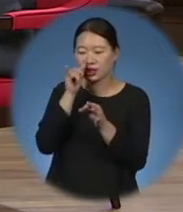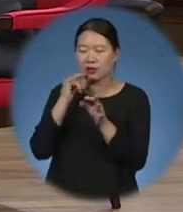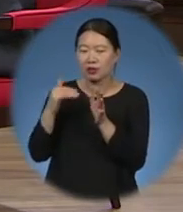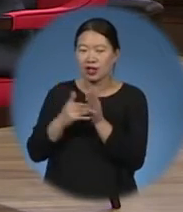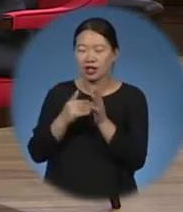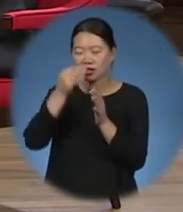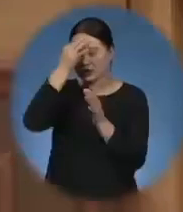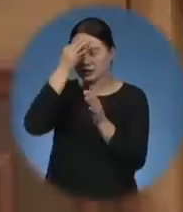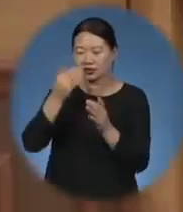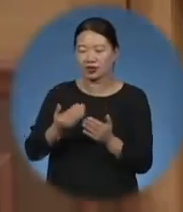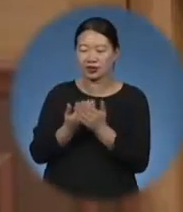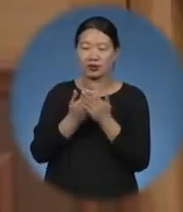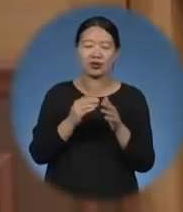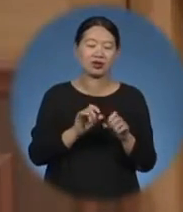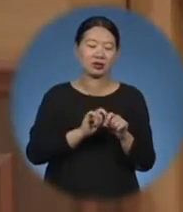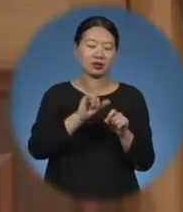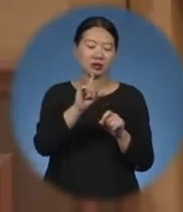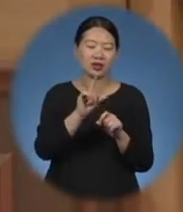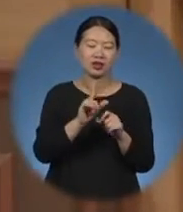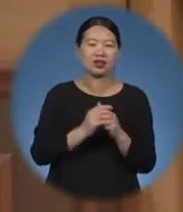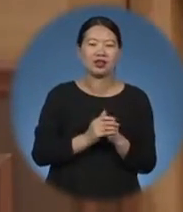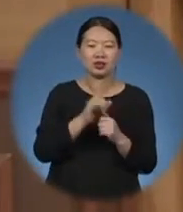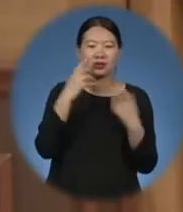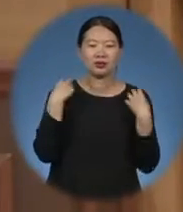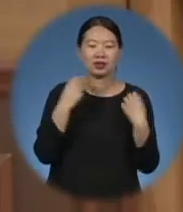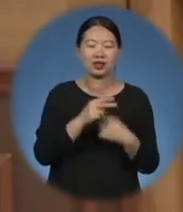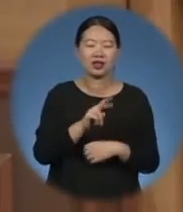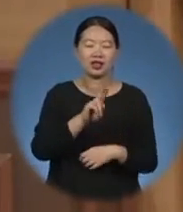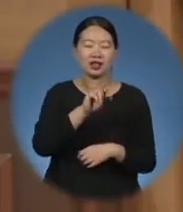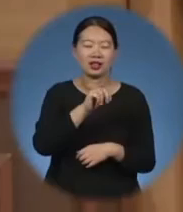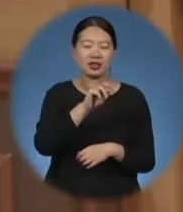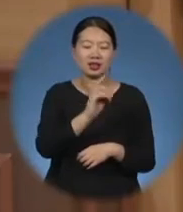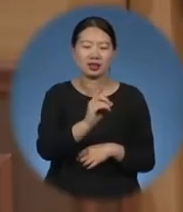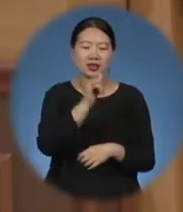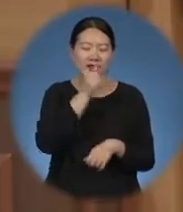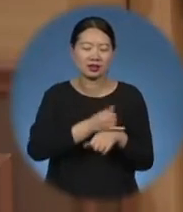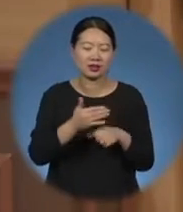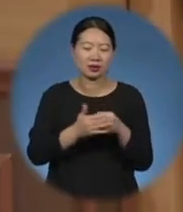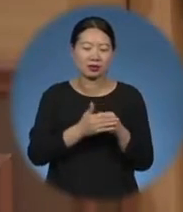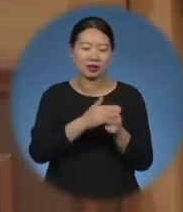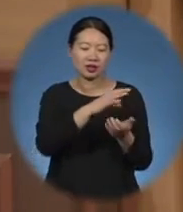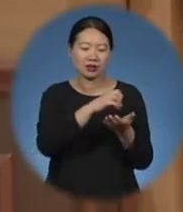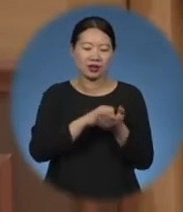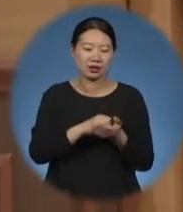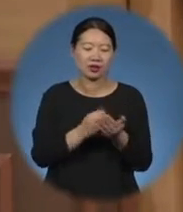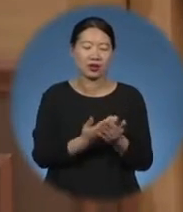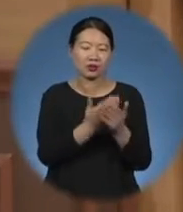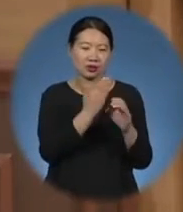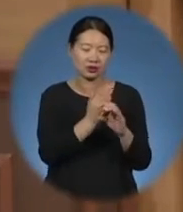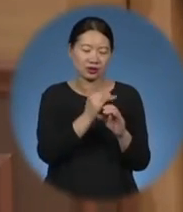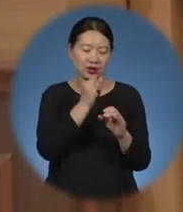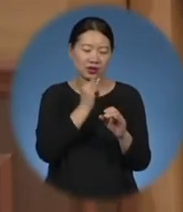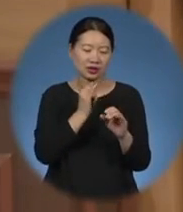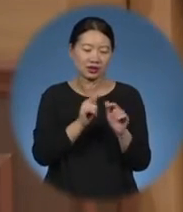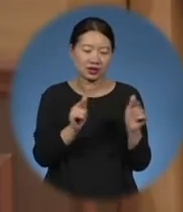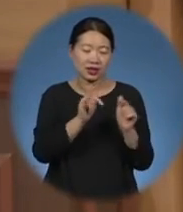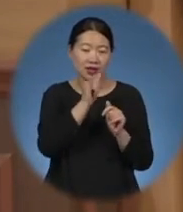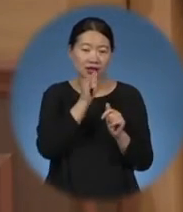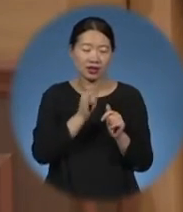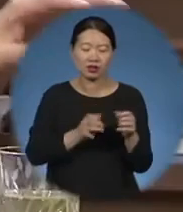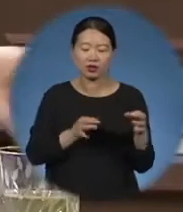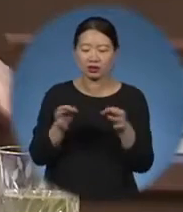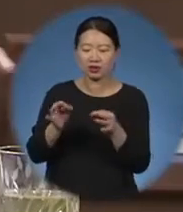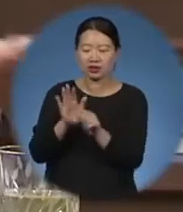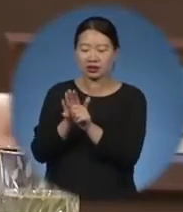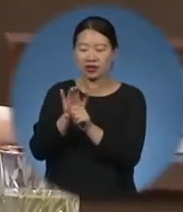개발에? 투자는 이제 주로 정부 R&D 과제 중에서 하는 거니까 정부 R&D를 받고 개발하고 있는 그런 것들이죠. 정부 투자 지원을 받고